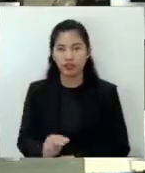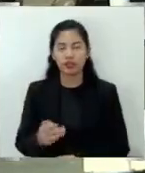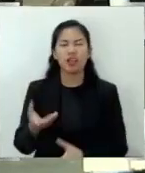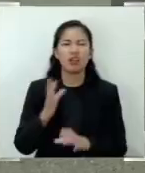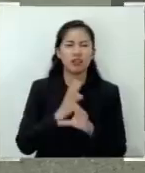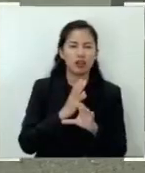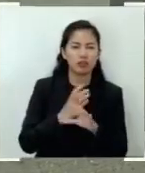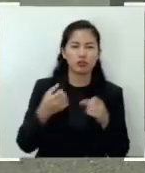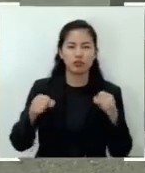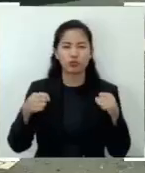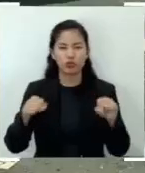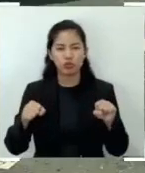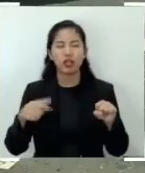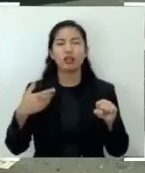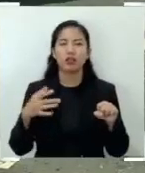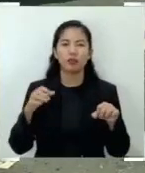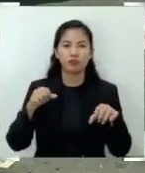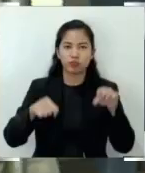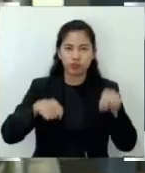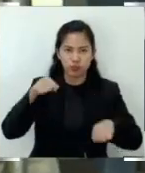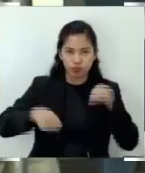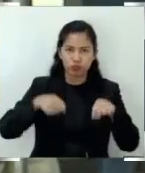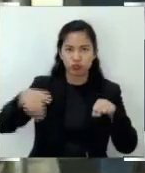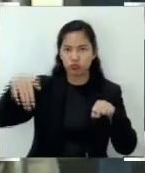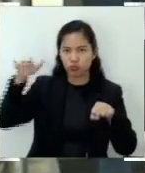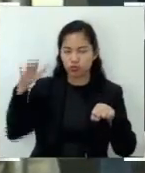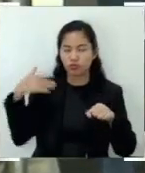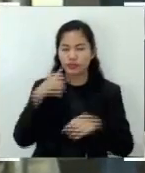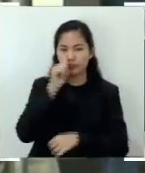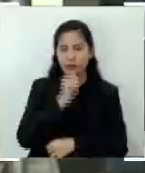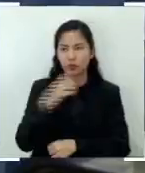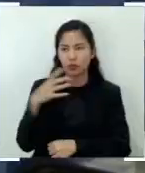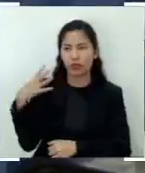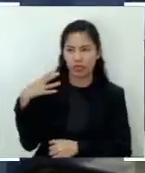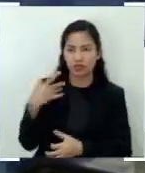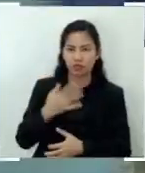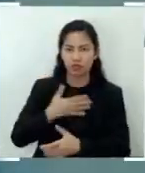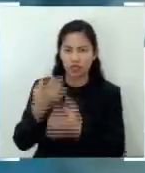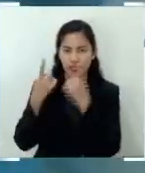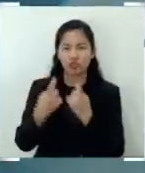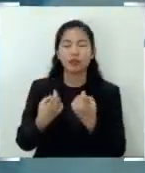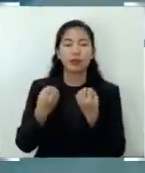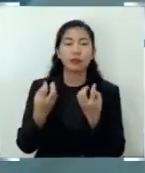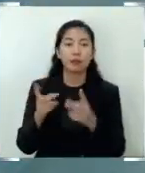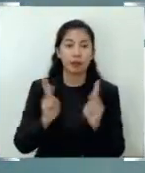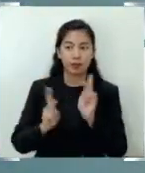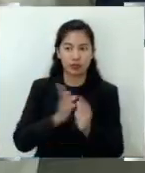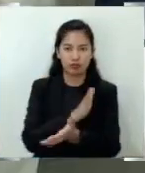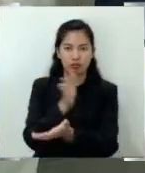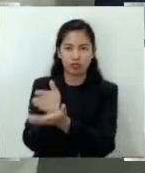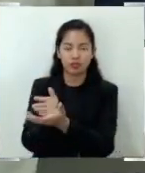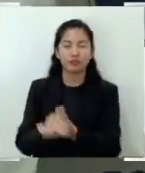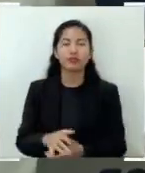pedicab matyagang naghihintay sa kanilang pagkakataong matest. Marami rin ang walk-in. 8 personnel ang kumukuha ng swab sample.